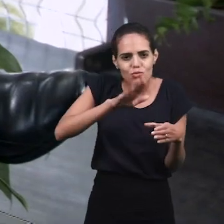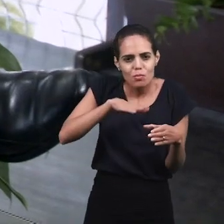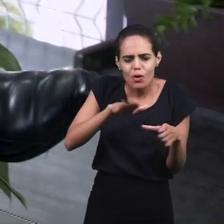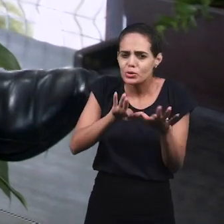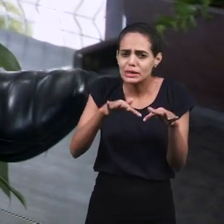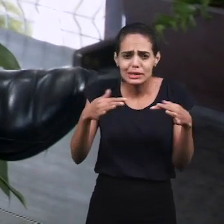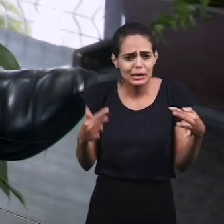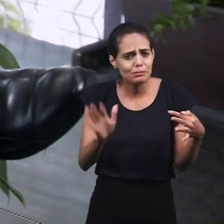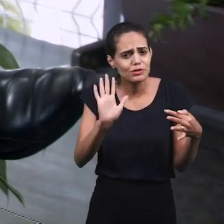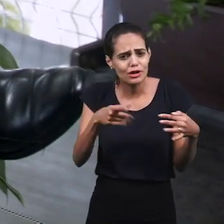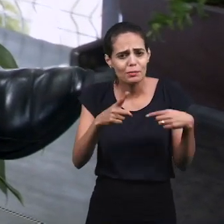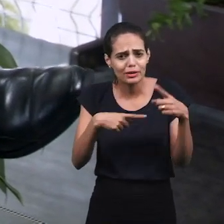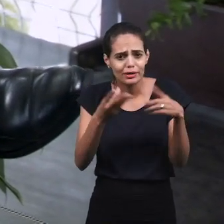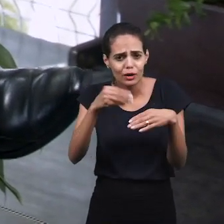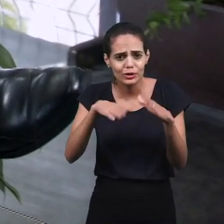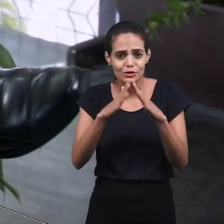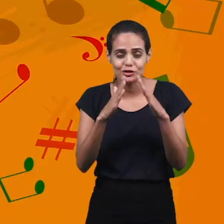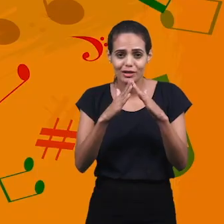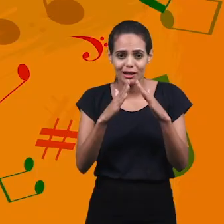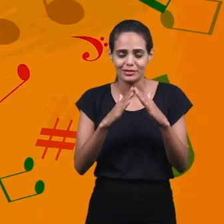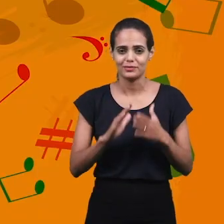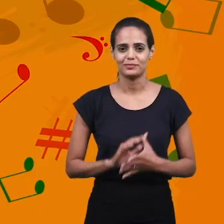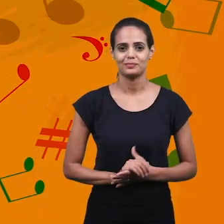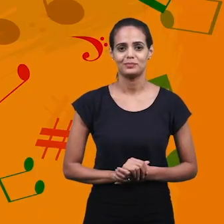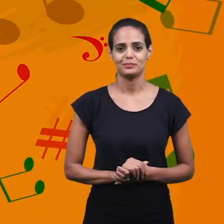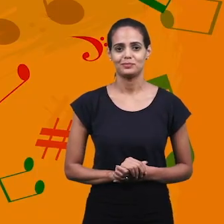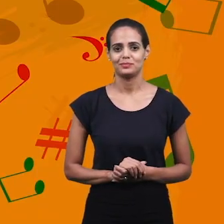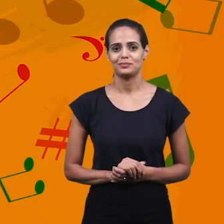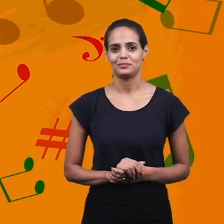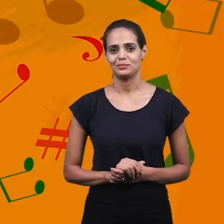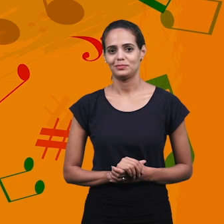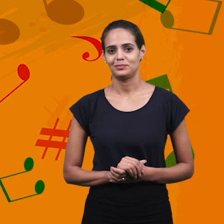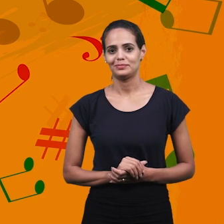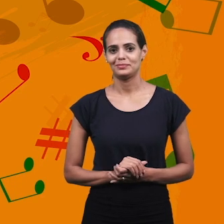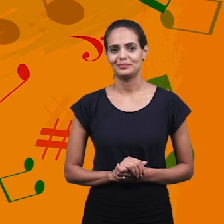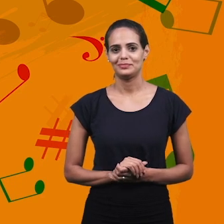simples que nous tous avons dans nos maisons.